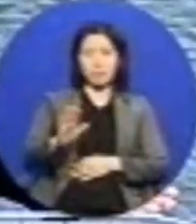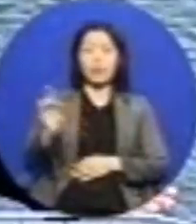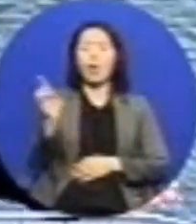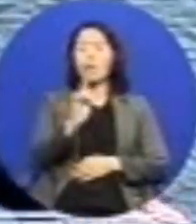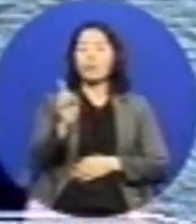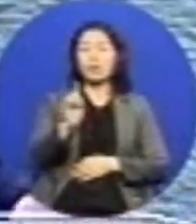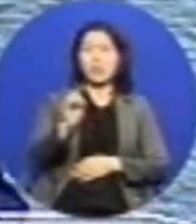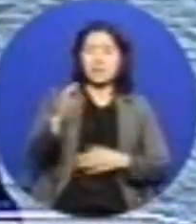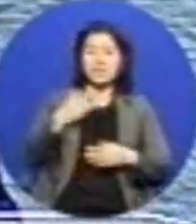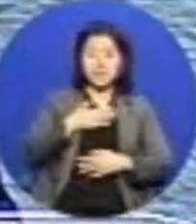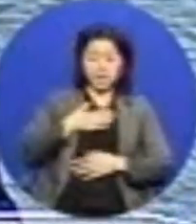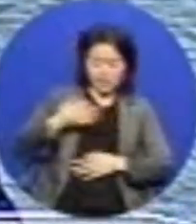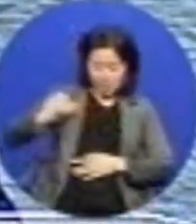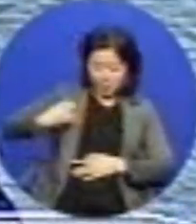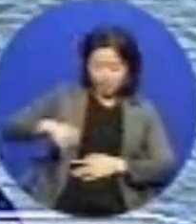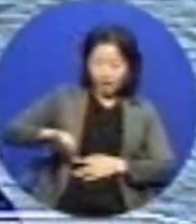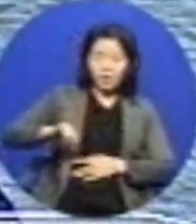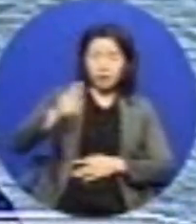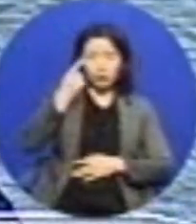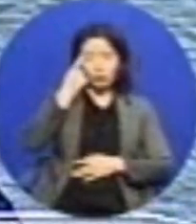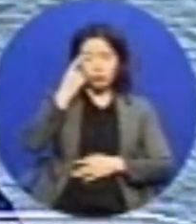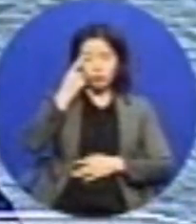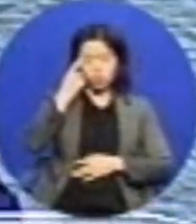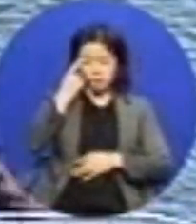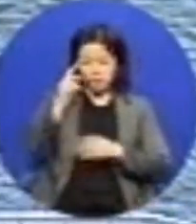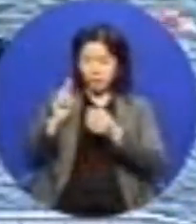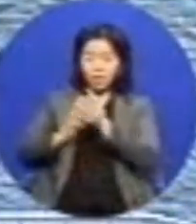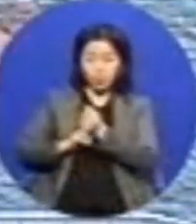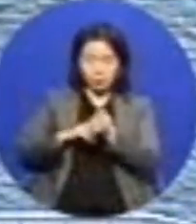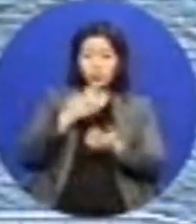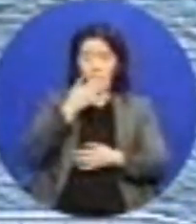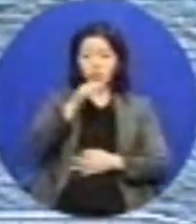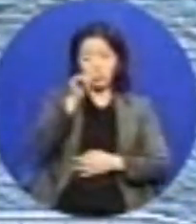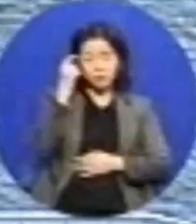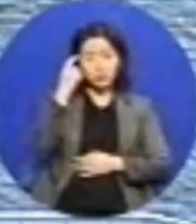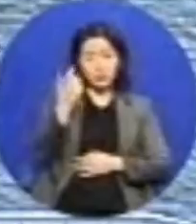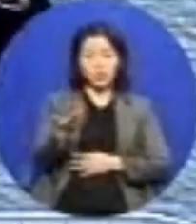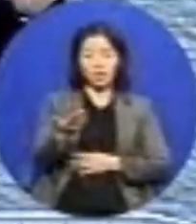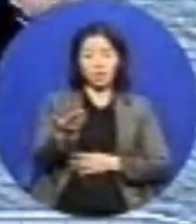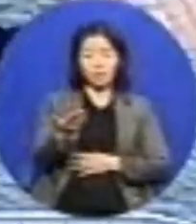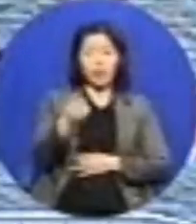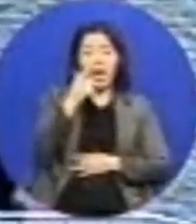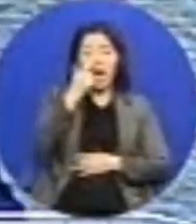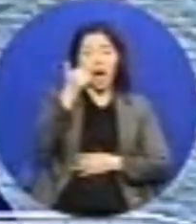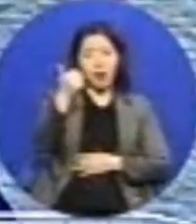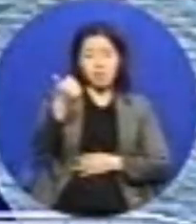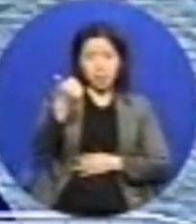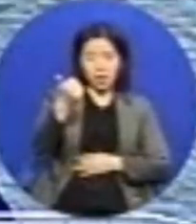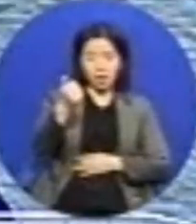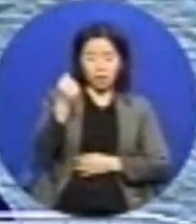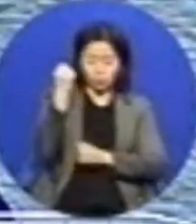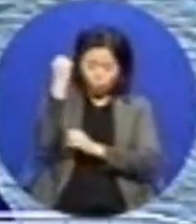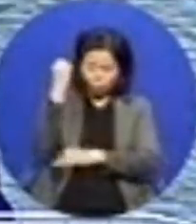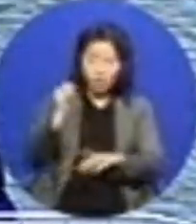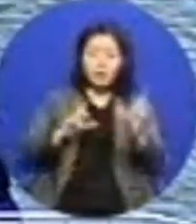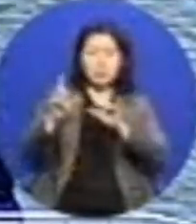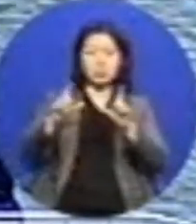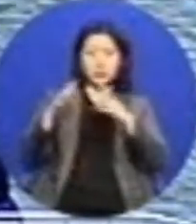제갈 감출 수 있겠어요 제 딸이 아 아버지의 실상 을 다 알겠죠